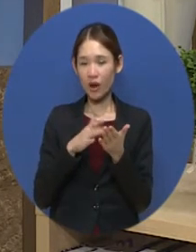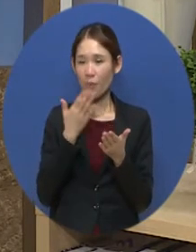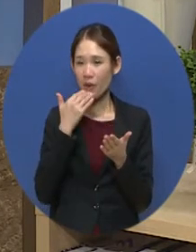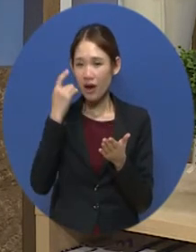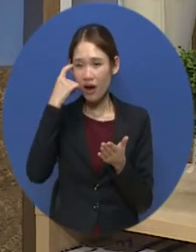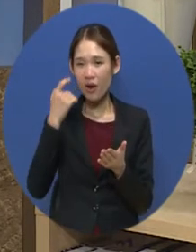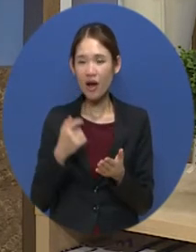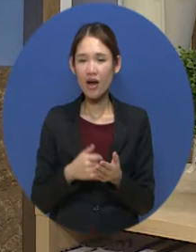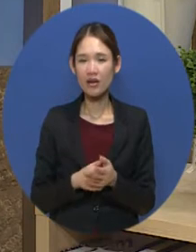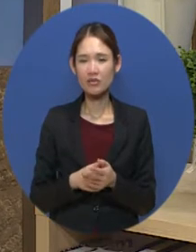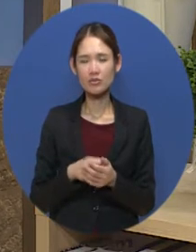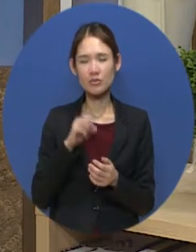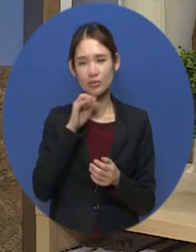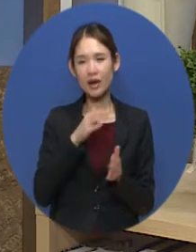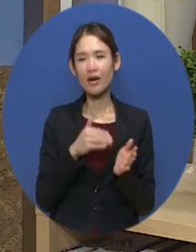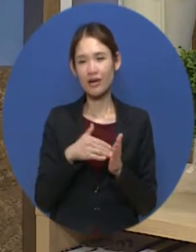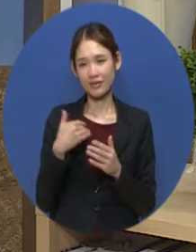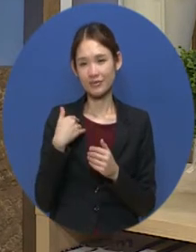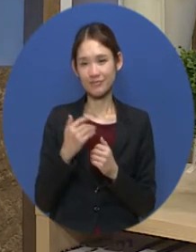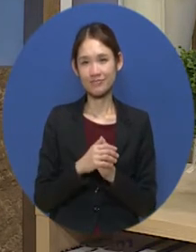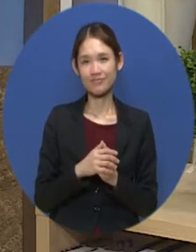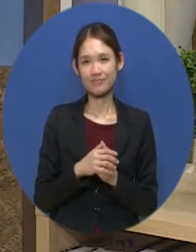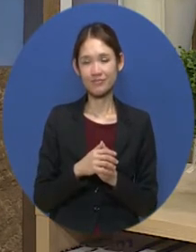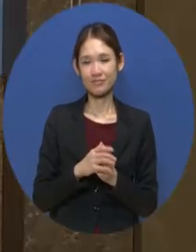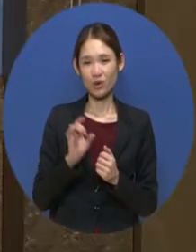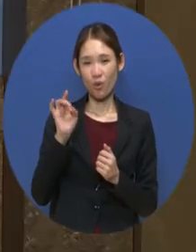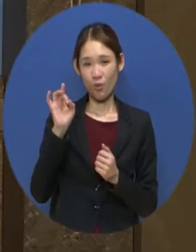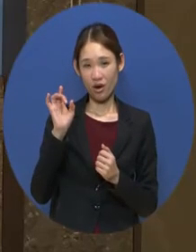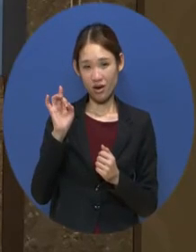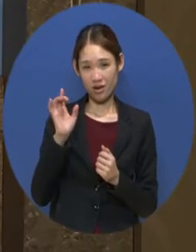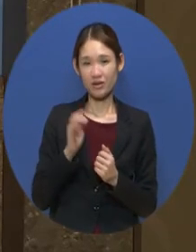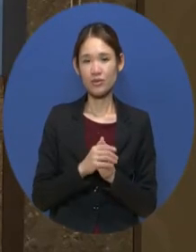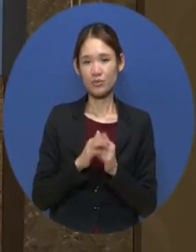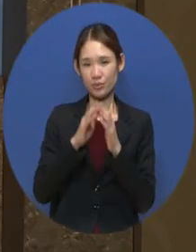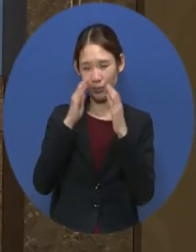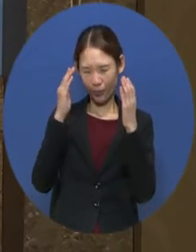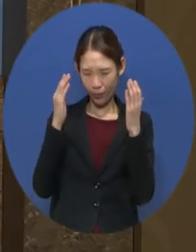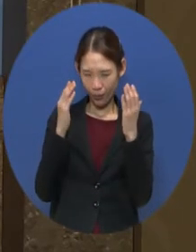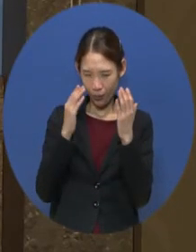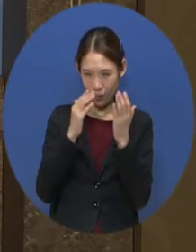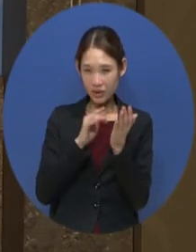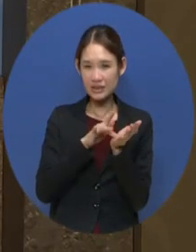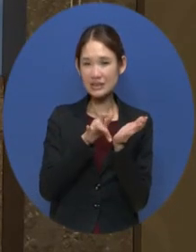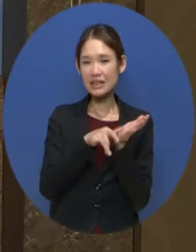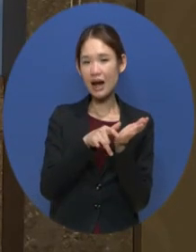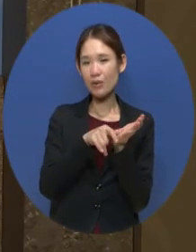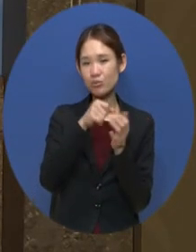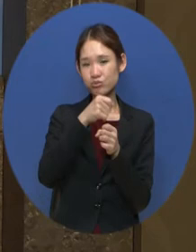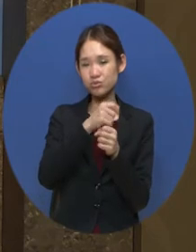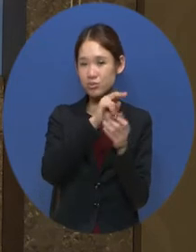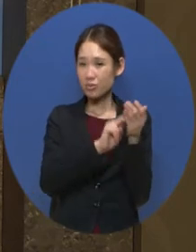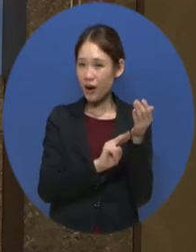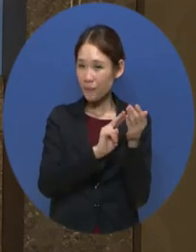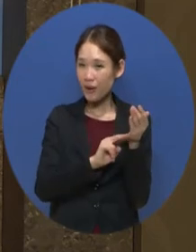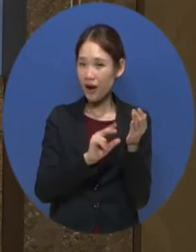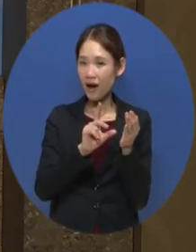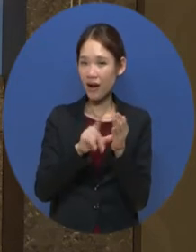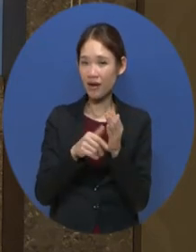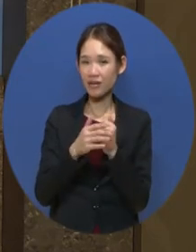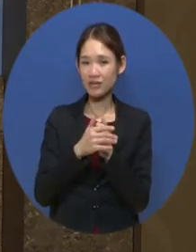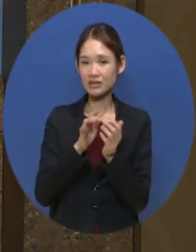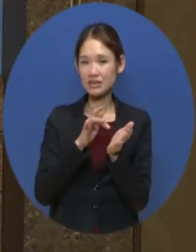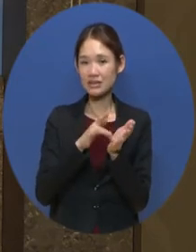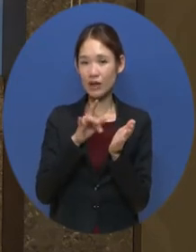먹었는데 왜 그러냐 이렇게 하실 수도 있으니까. 네, 원래 모든 의약품을 판매할 때는요, 그